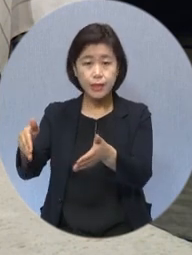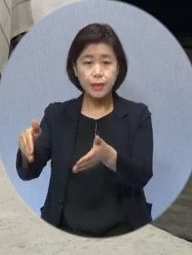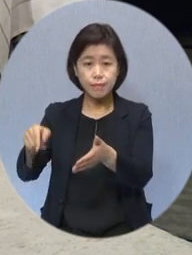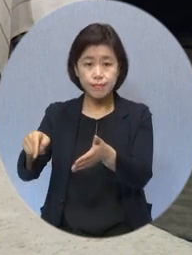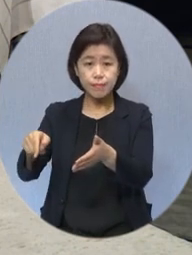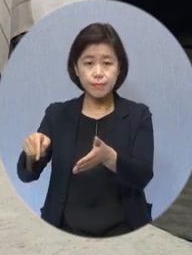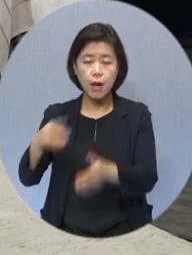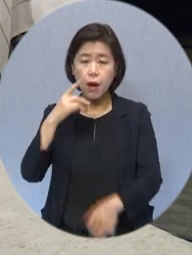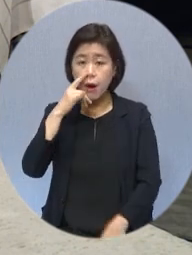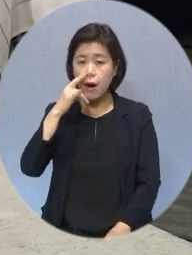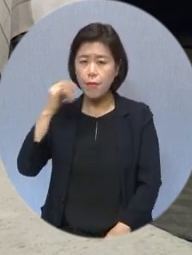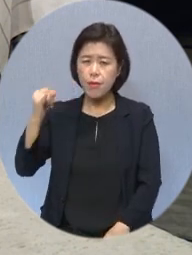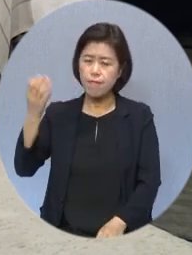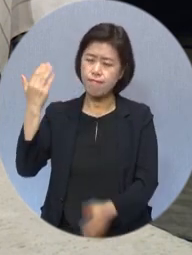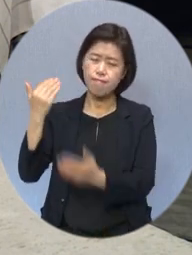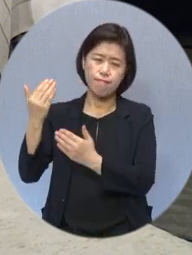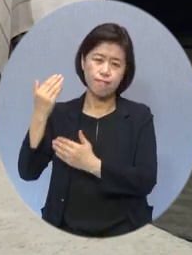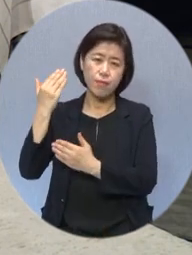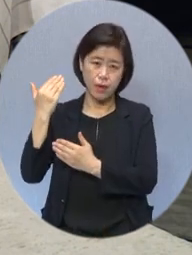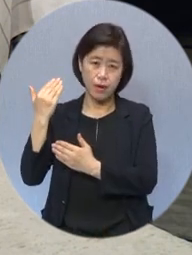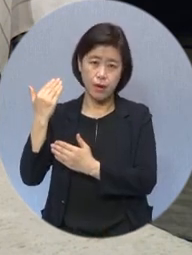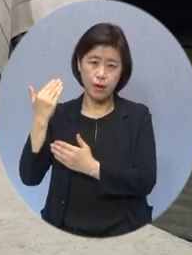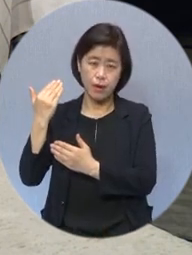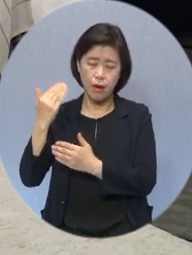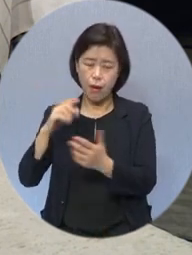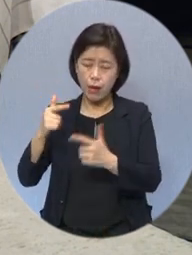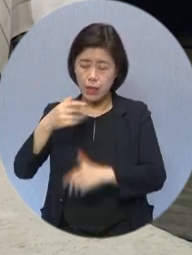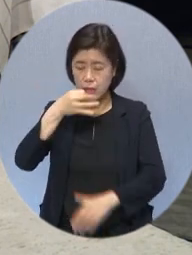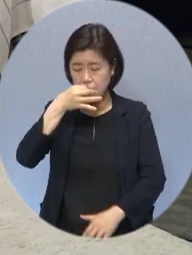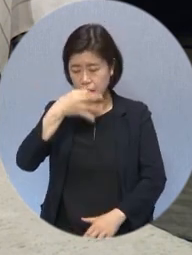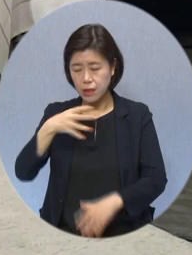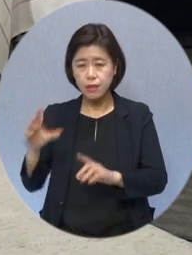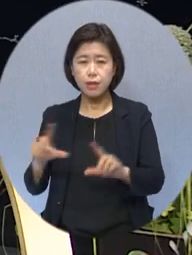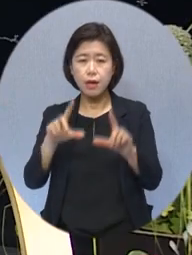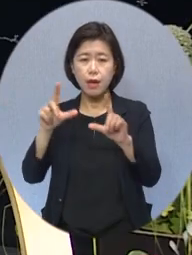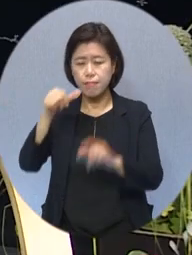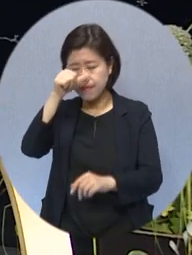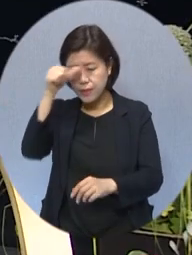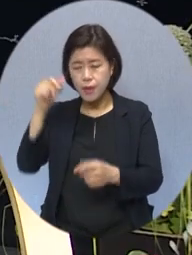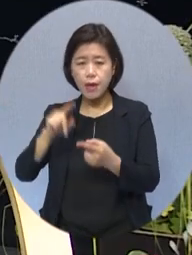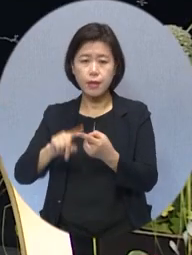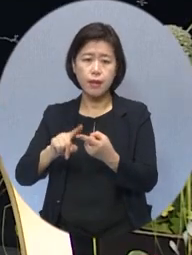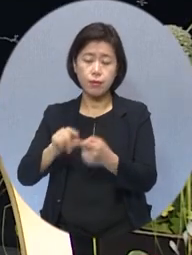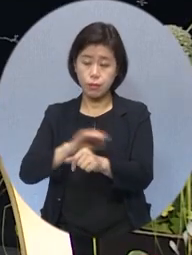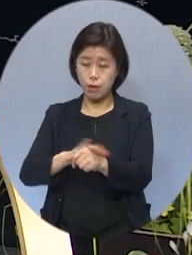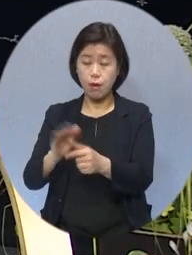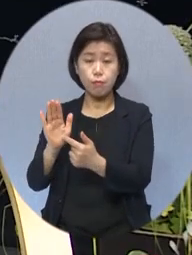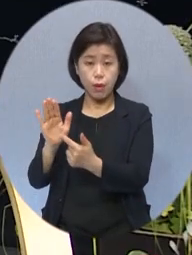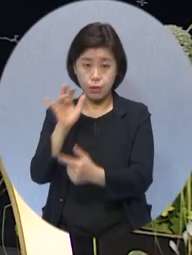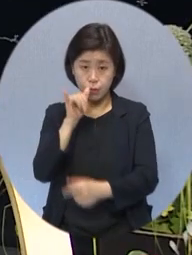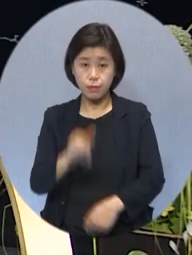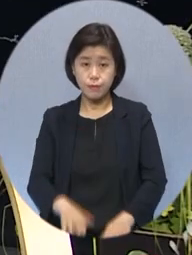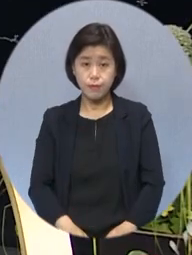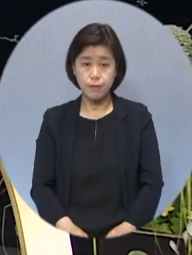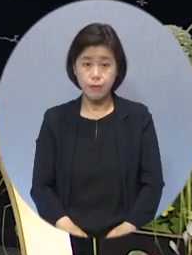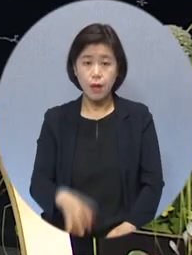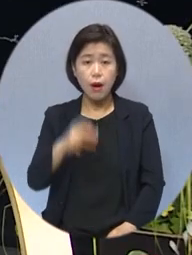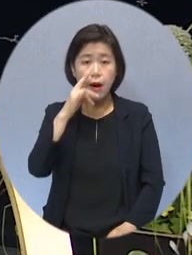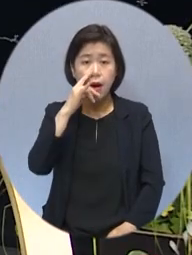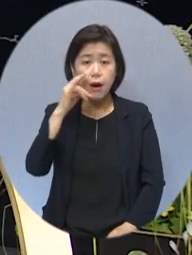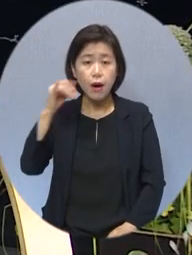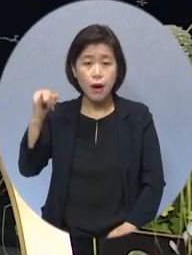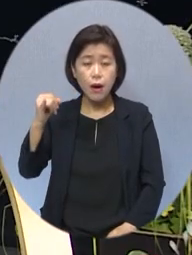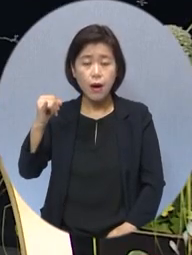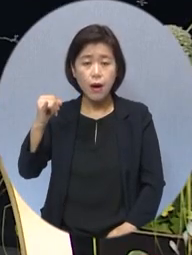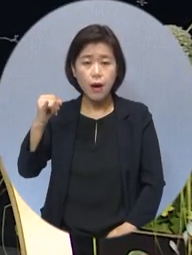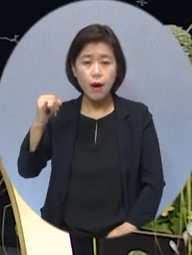삶을 서글픈 따뜻함으로 잘 표현하고 있습니다. 박수근은 그 모성성을 나타내는 시각적